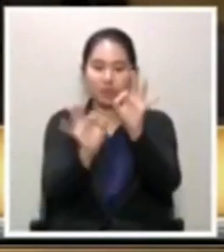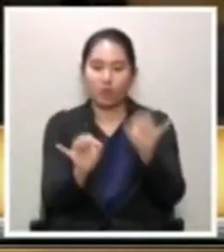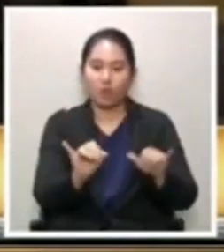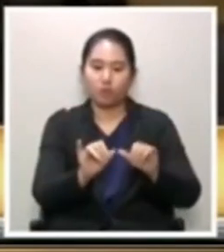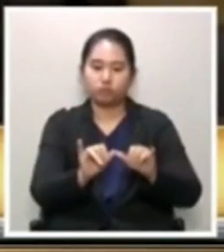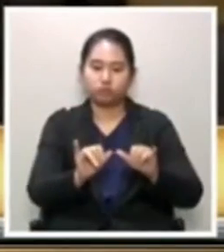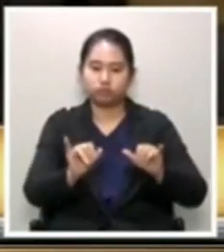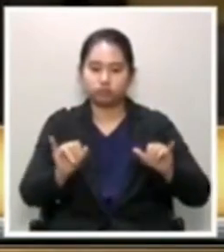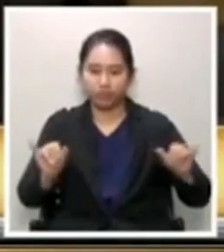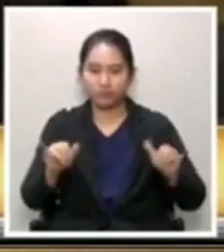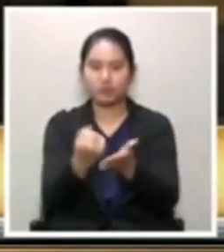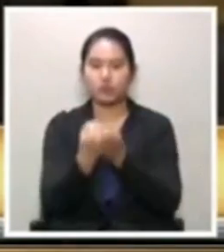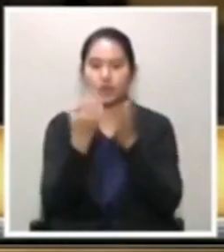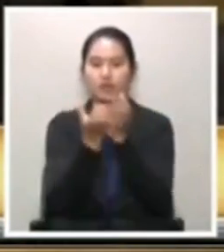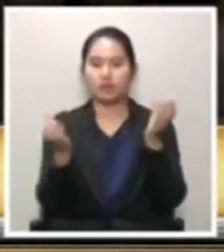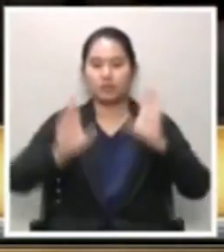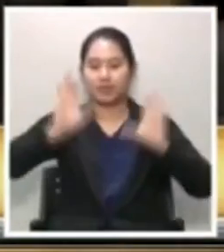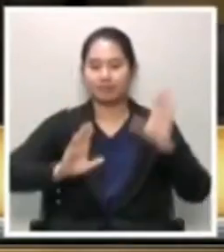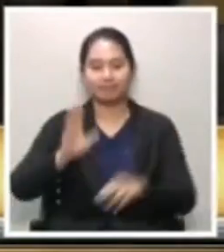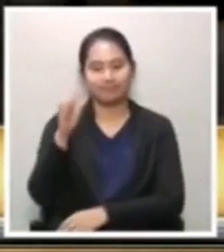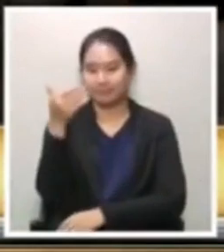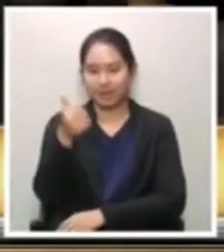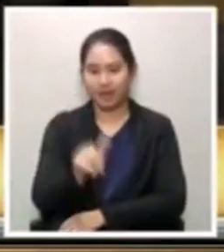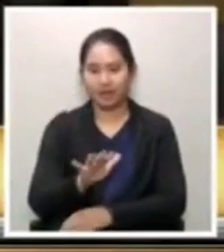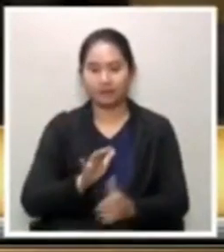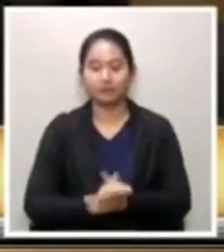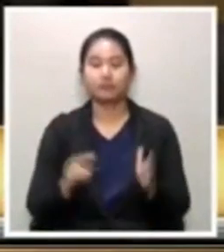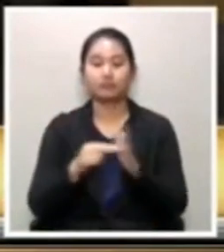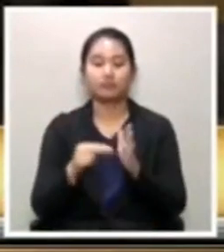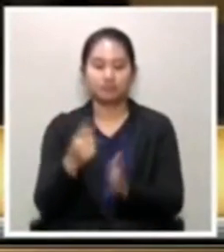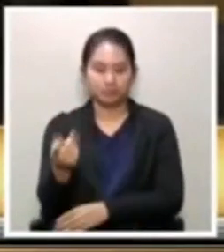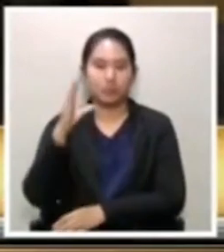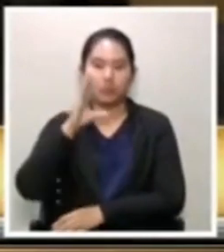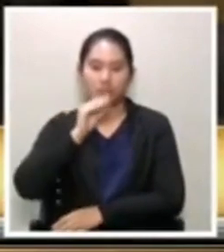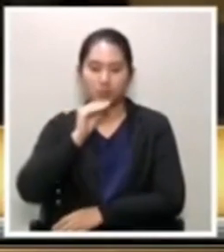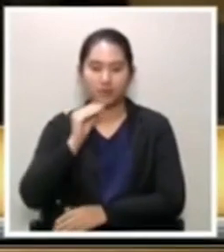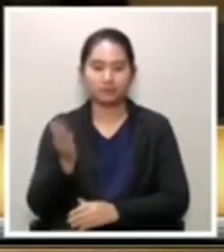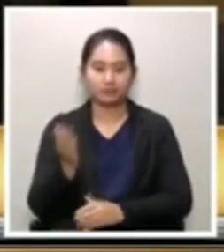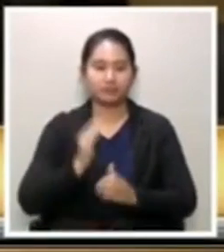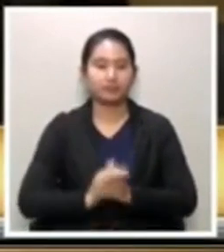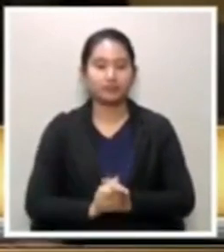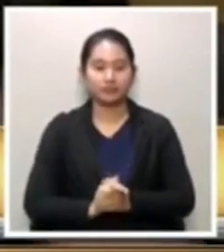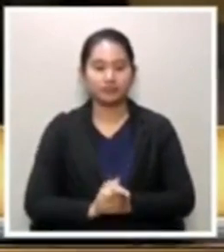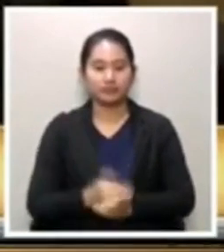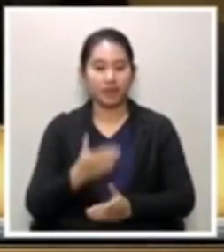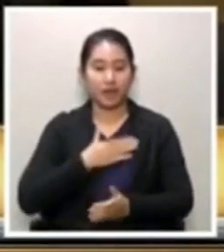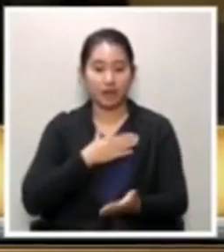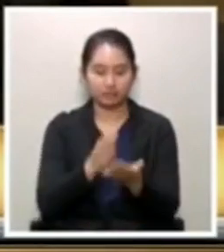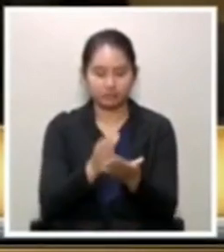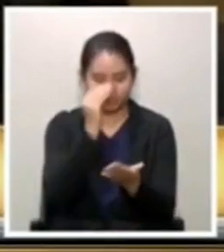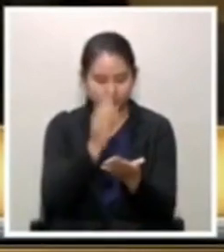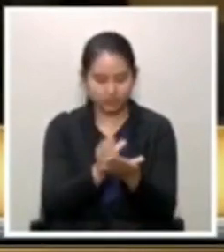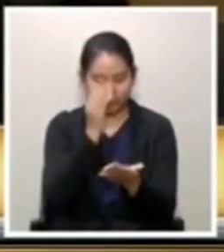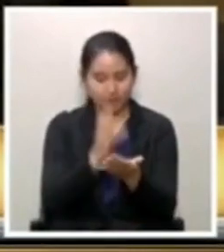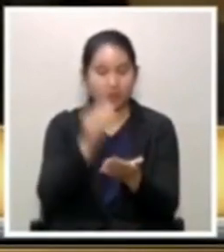ก็ไม่อาจช่วยให้รัฐธรรมนูญเป็นประชาธิปไตยขึ้นมาได้นะครับท่านปรีดีพนมยงค์เคยกล่าวไว้ครับพวกเราร่ำเรียนกันมานะครับ